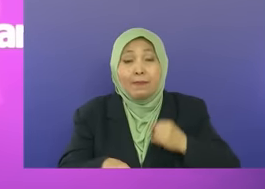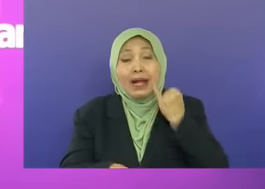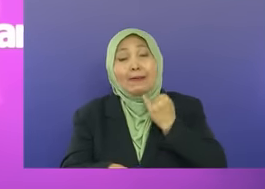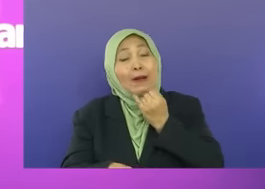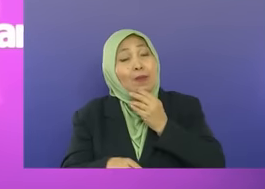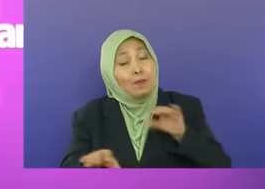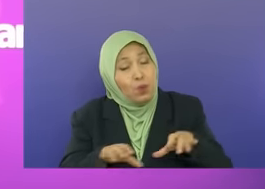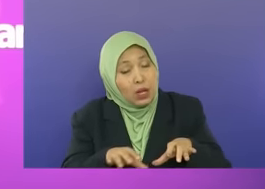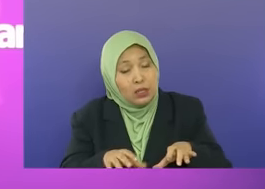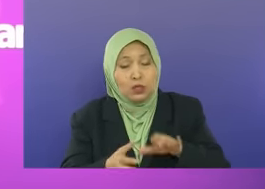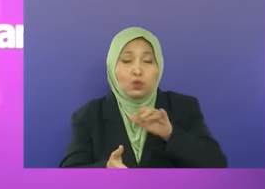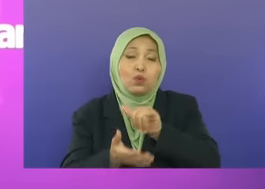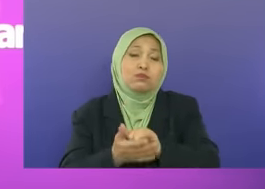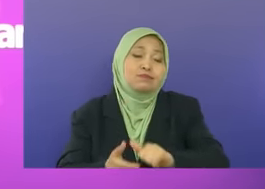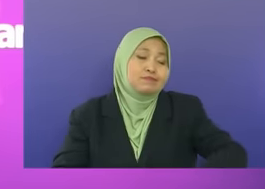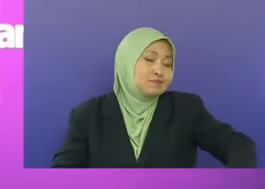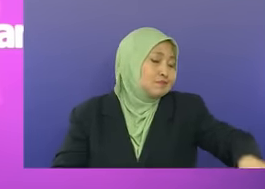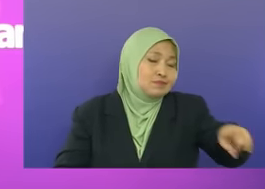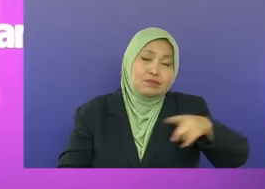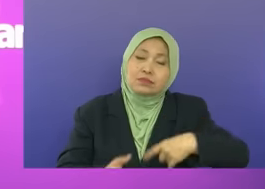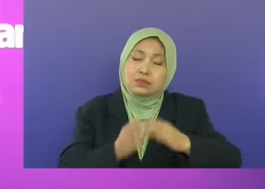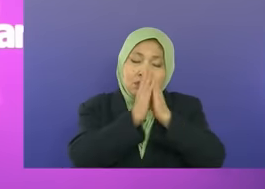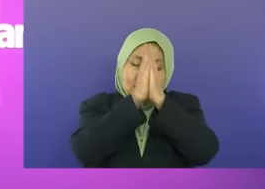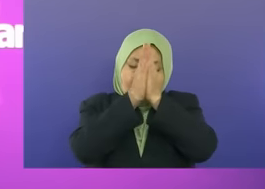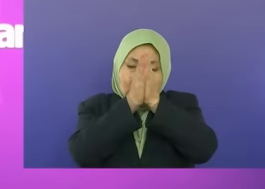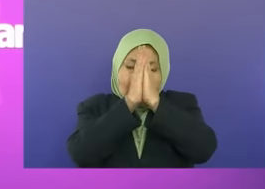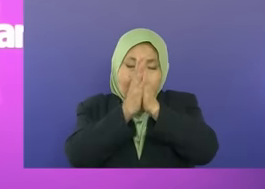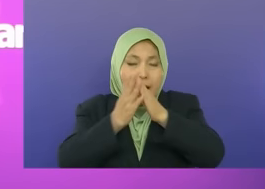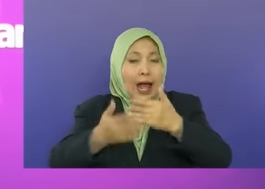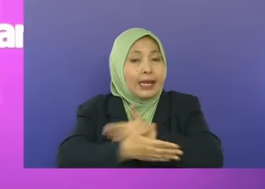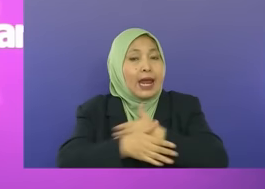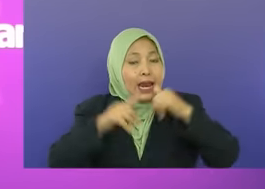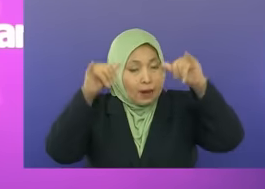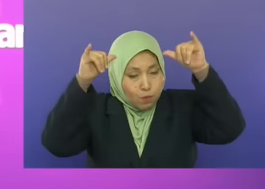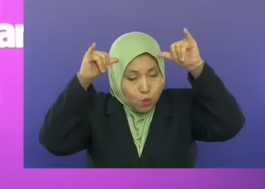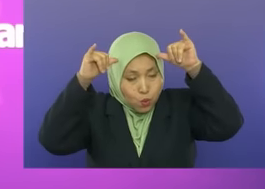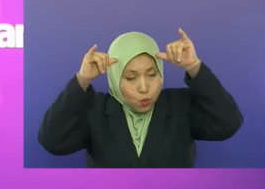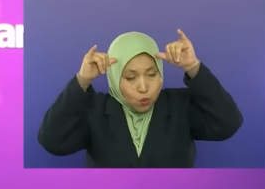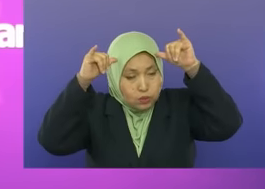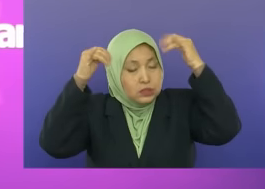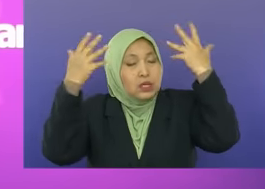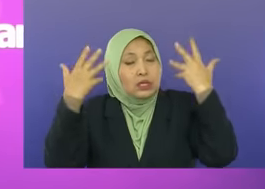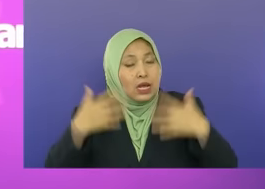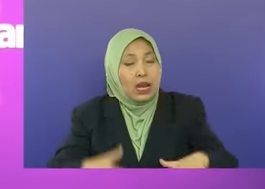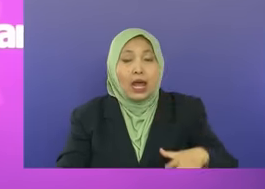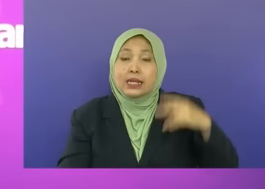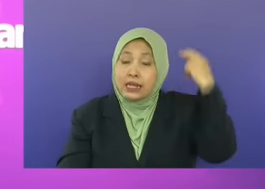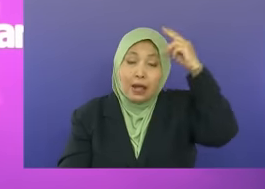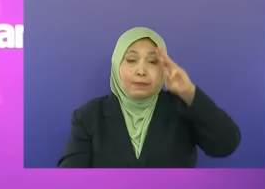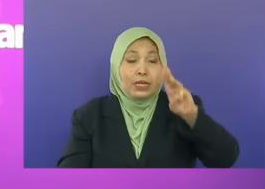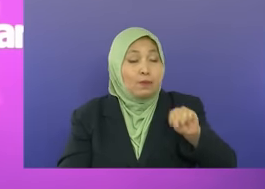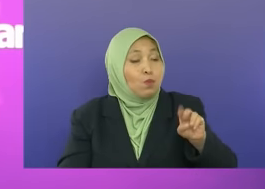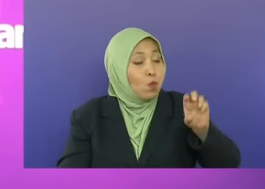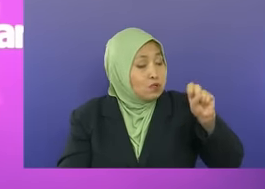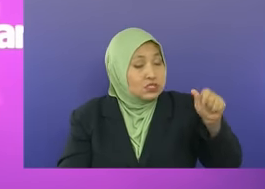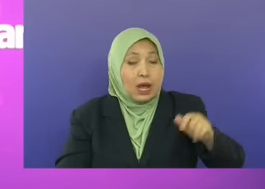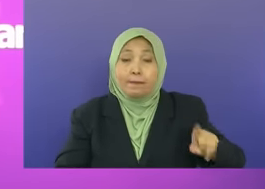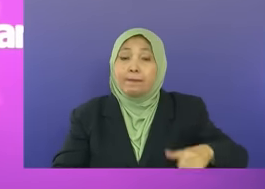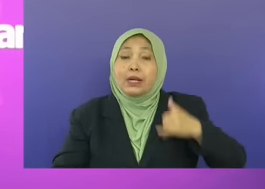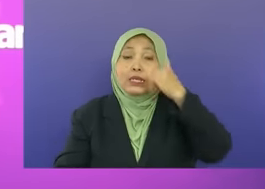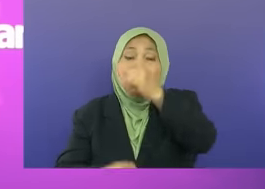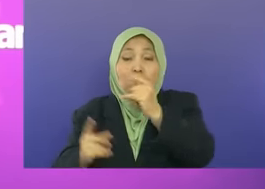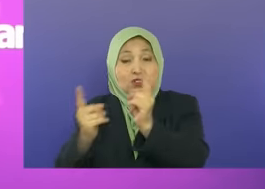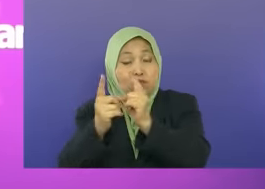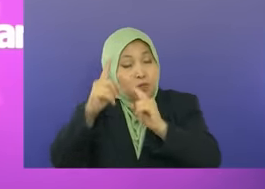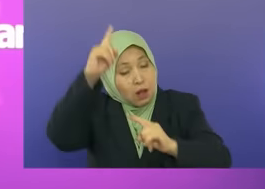yaitu mereka ini menyembah kepada anak lembu setelah Nabi Musa pergi bertemu Allah Subhanahu Wa Ta'ala